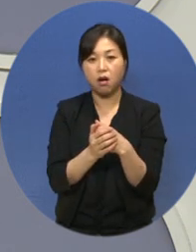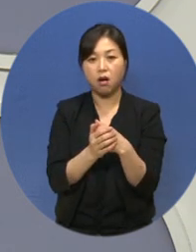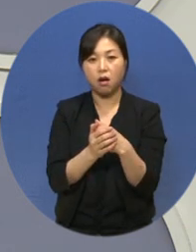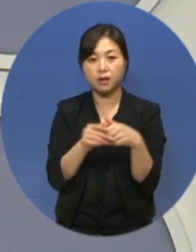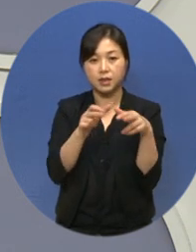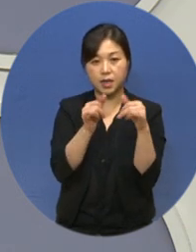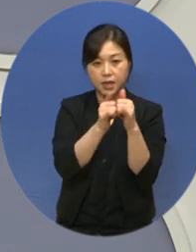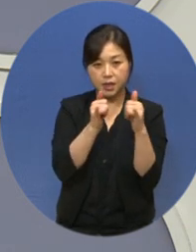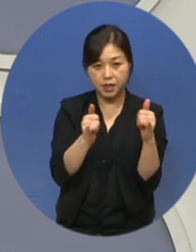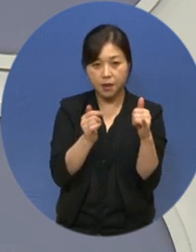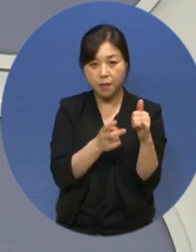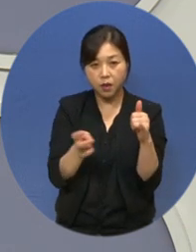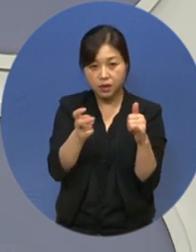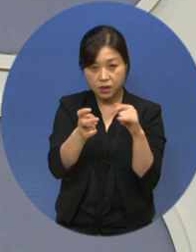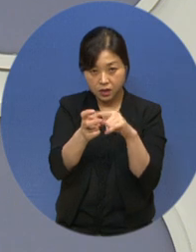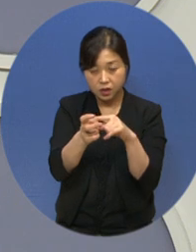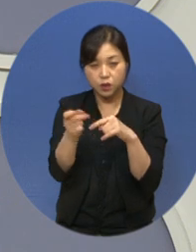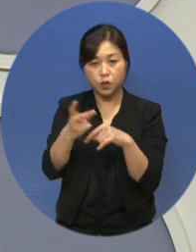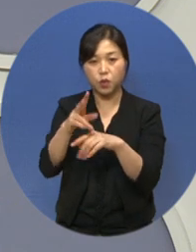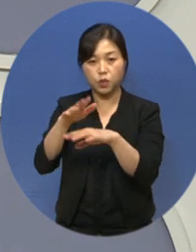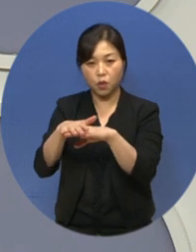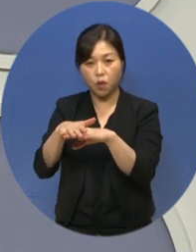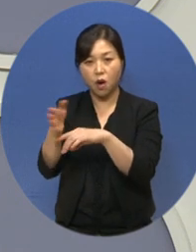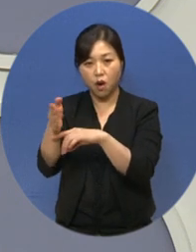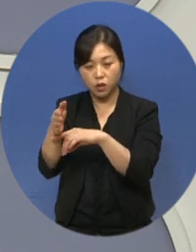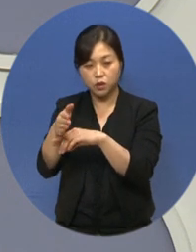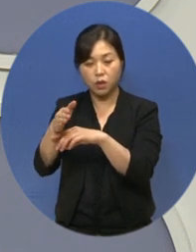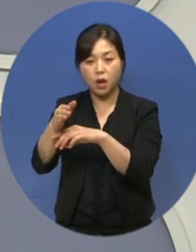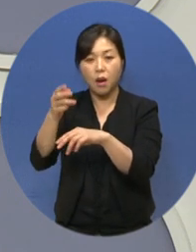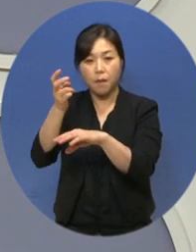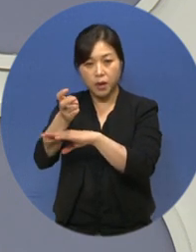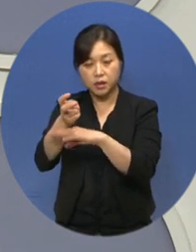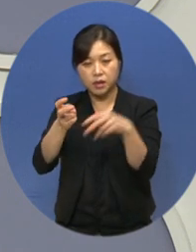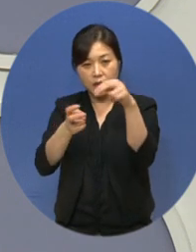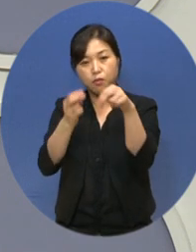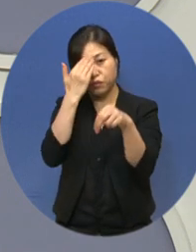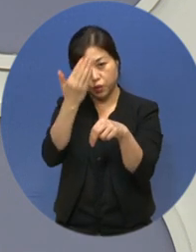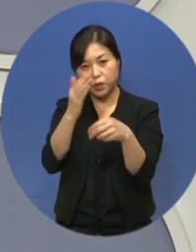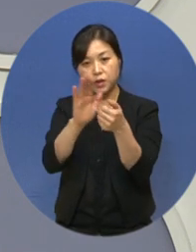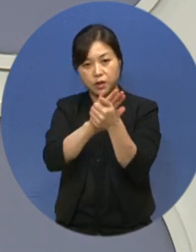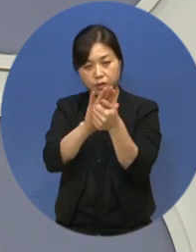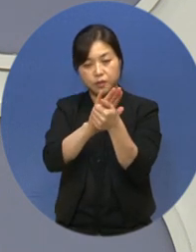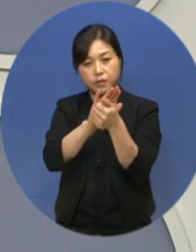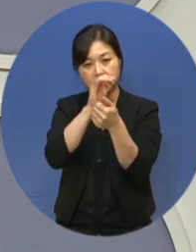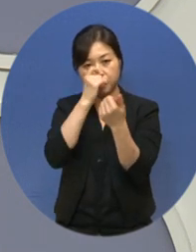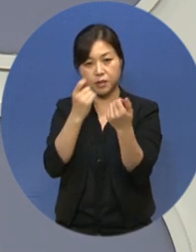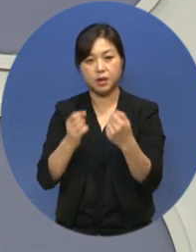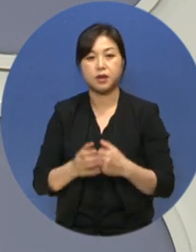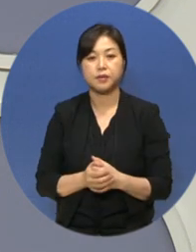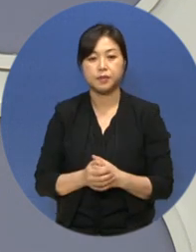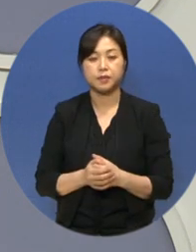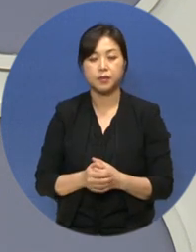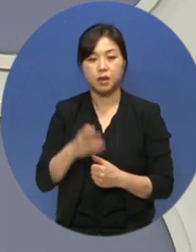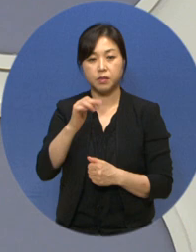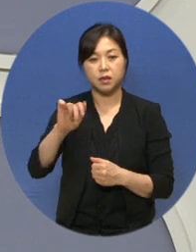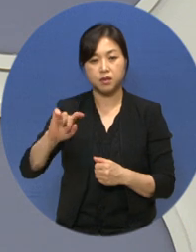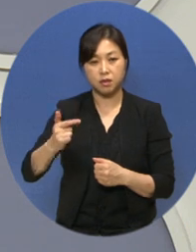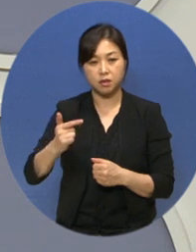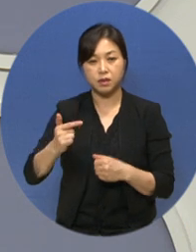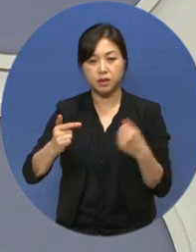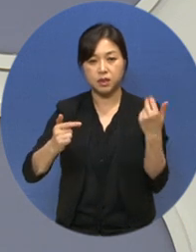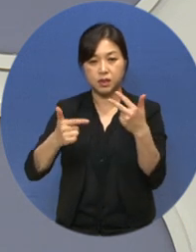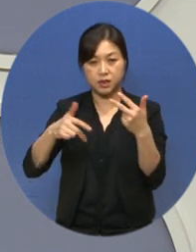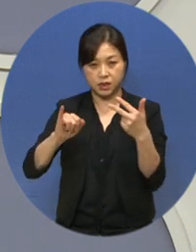타면 무료로 하는 사업을 우리가 현재 진행하고 있다 그런 말씀을 드립니다 또 우리 허민 산책이 들어서 에